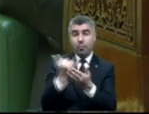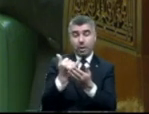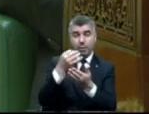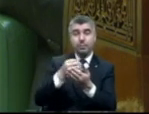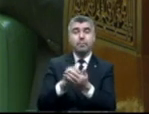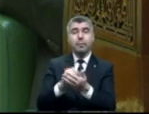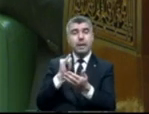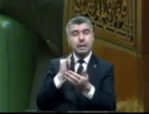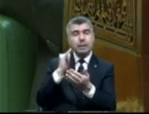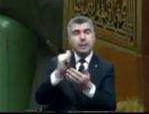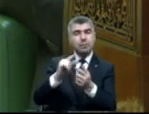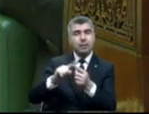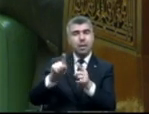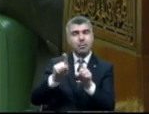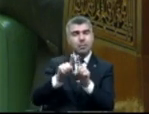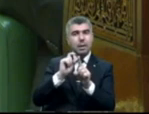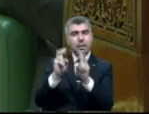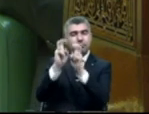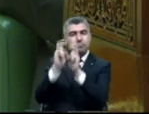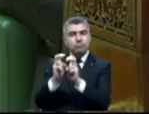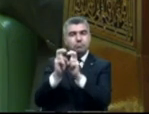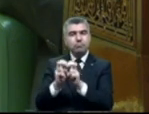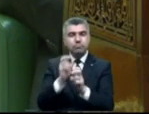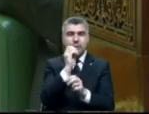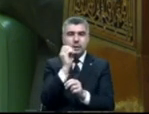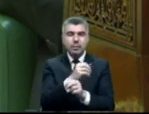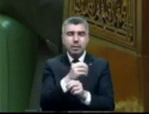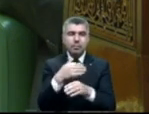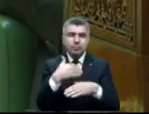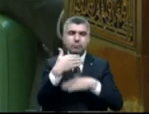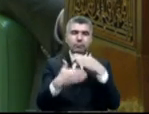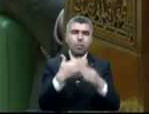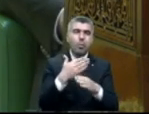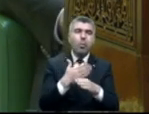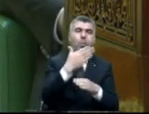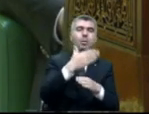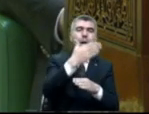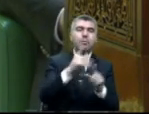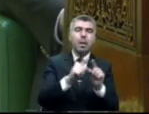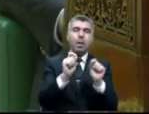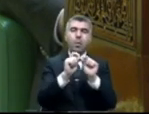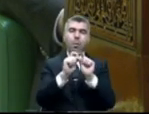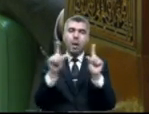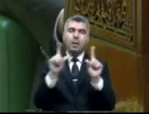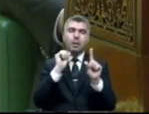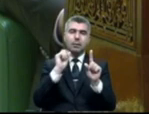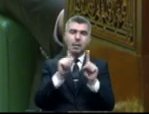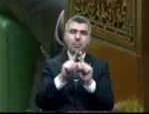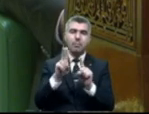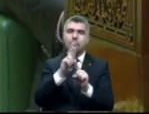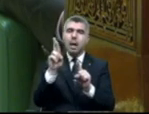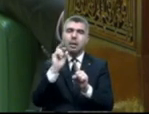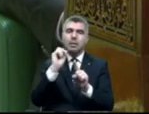وذلك من أجل التموقع في الاقتصاد الخالي أو القليل من الكربون في العقود القادمة، كما جاء توضيح ذلك في بيان الديوان الملكي بشأن